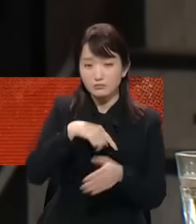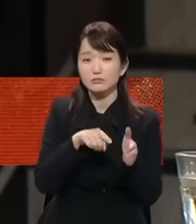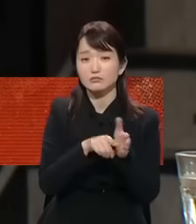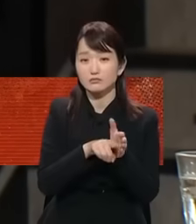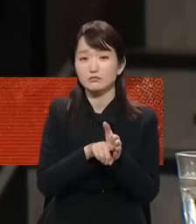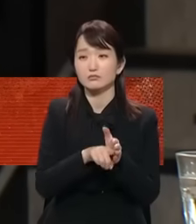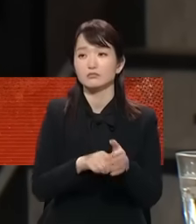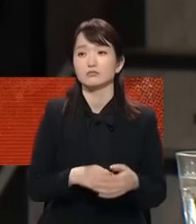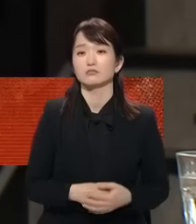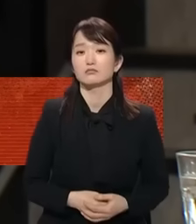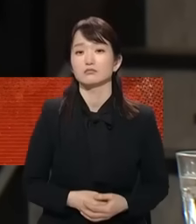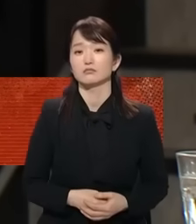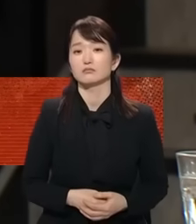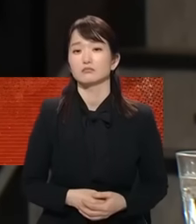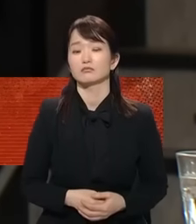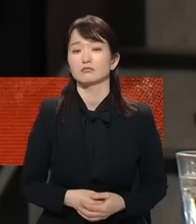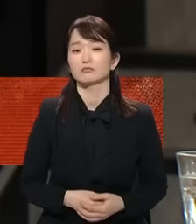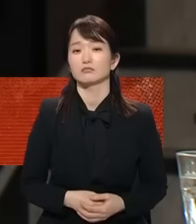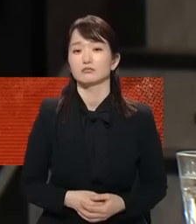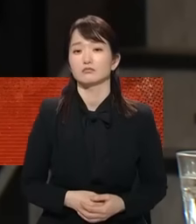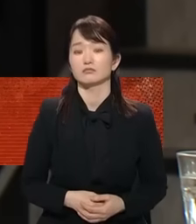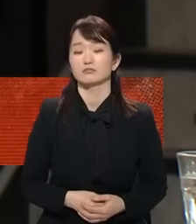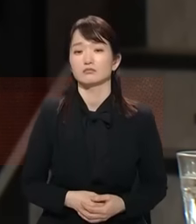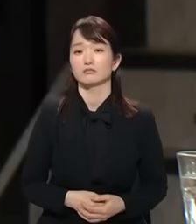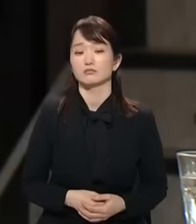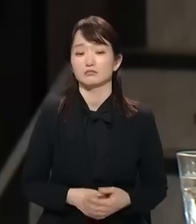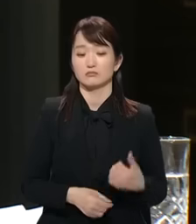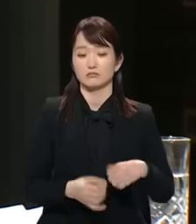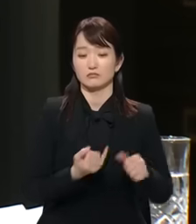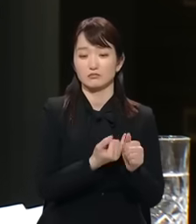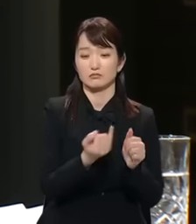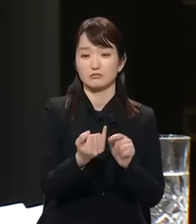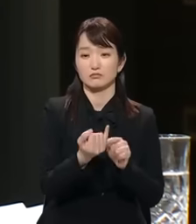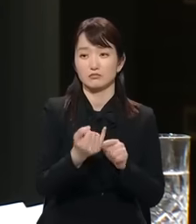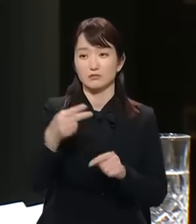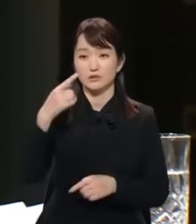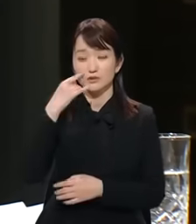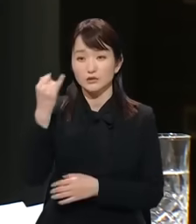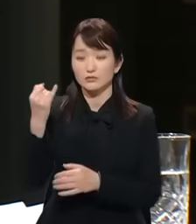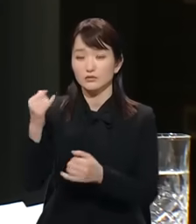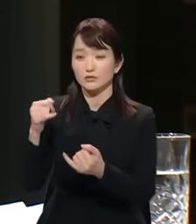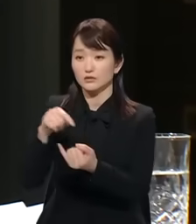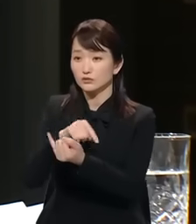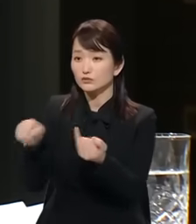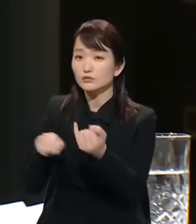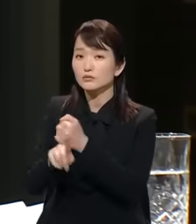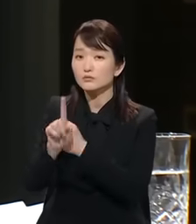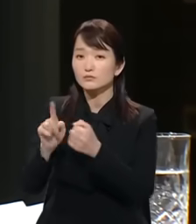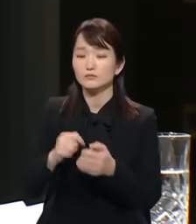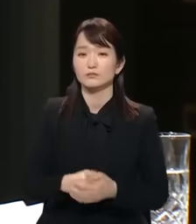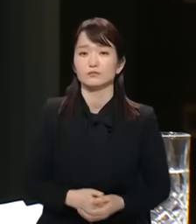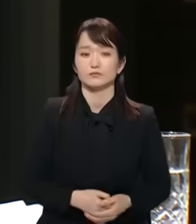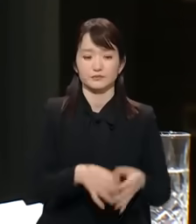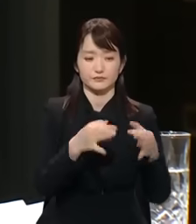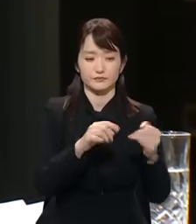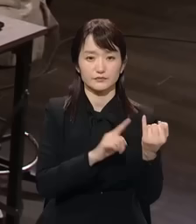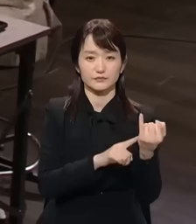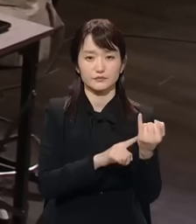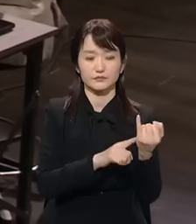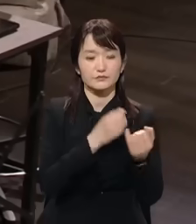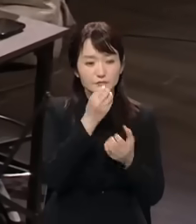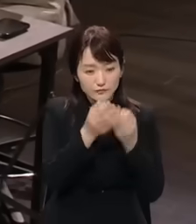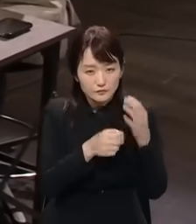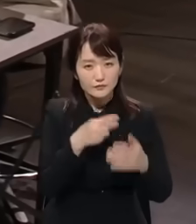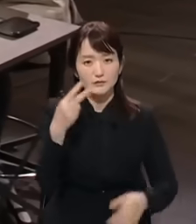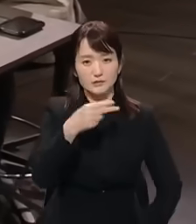그런 그 상황이 돼 버린 것이죠 아니 며느리가 시어머니를 왜 살해합니다 자 며느리 김시 진술에 따르면 2008년도에